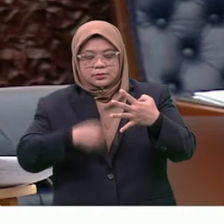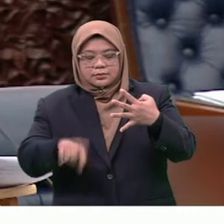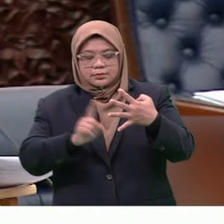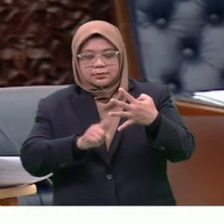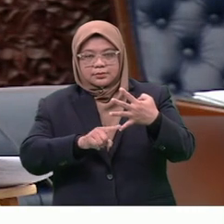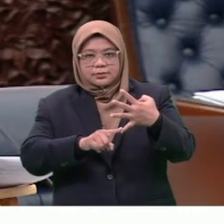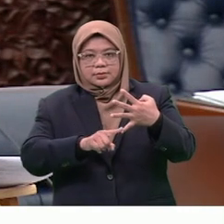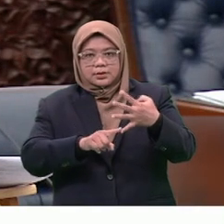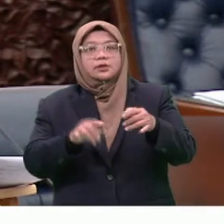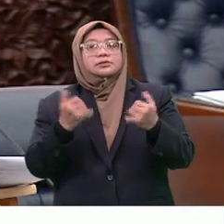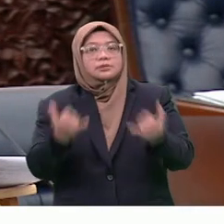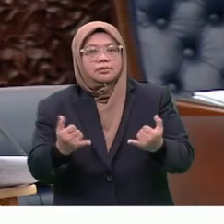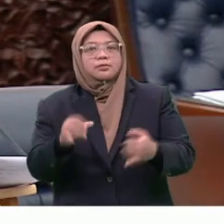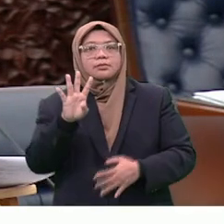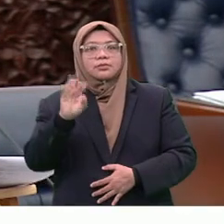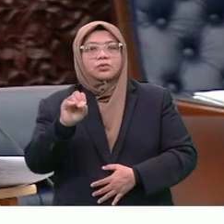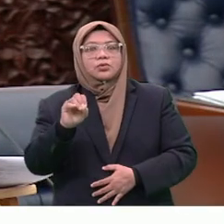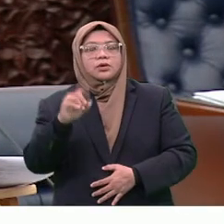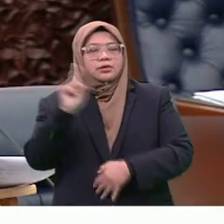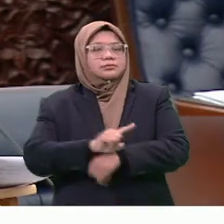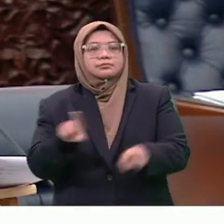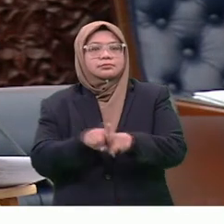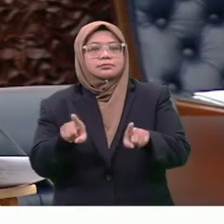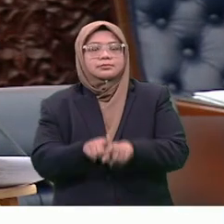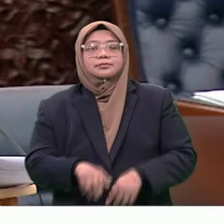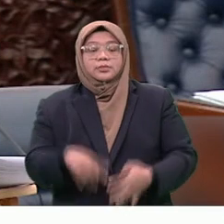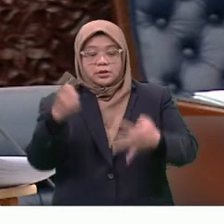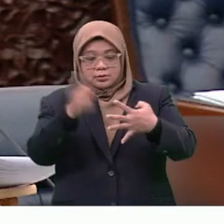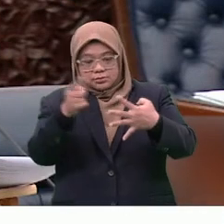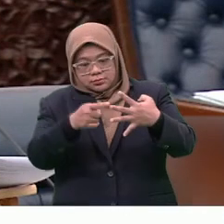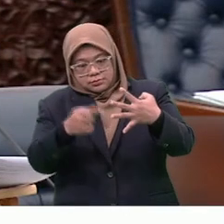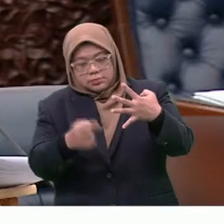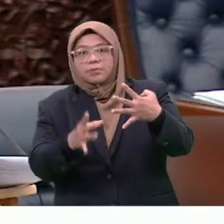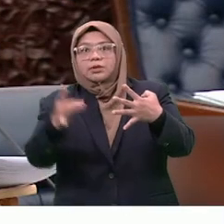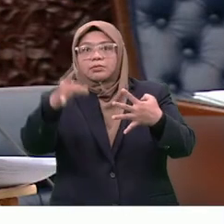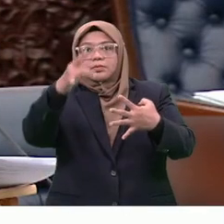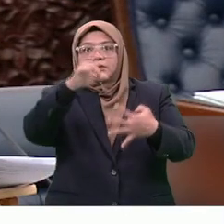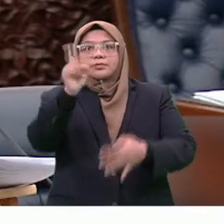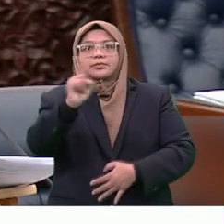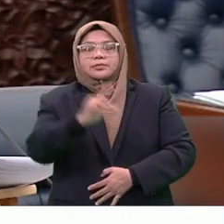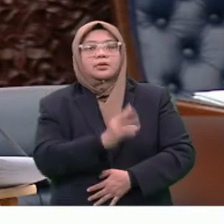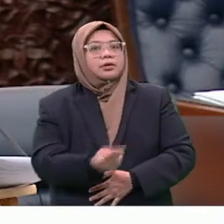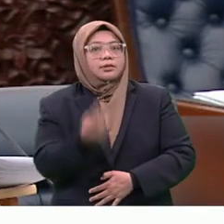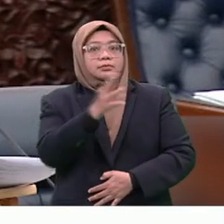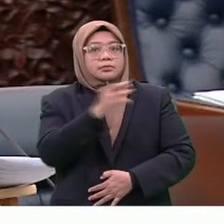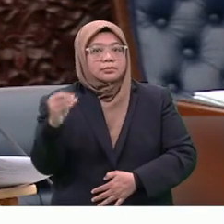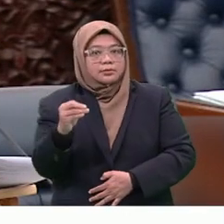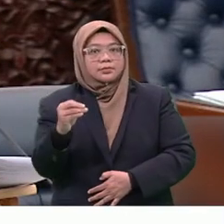dan seperti sekarang 40 hari jadi jemaah haji boleh membuat pilihan mereka Patrol